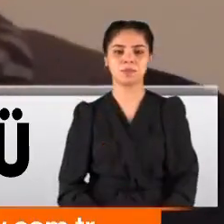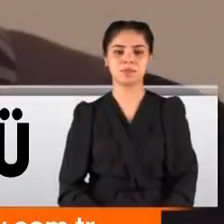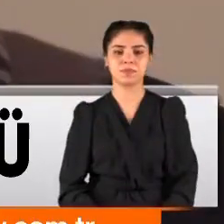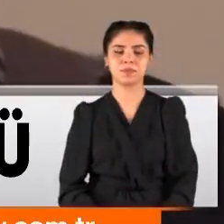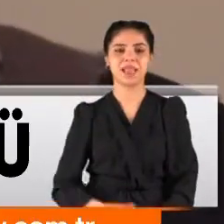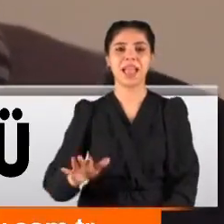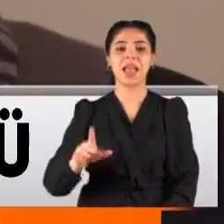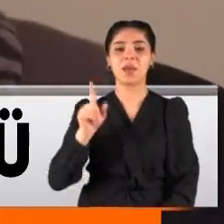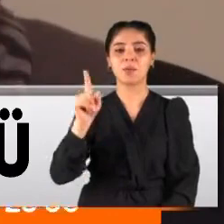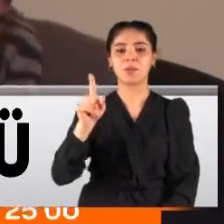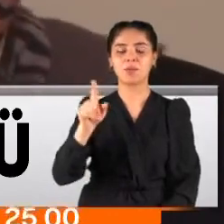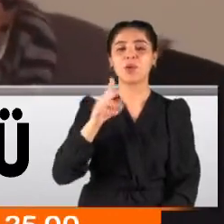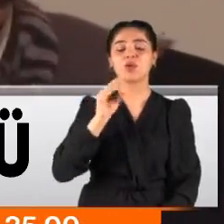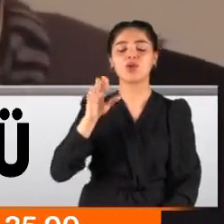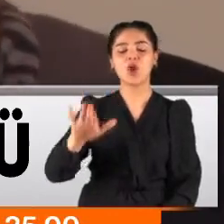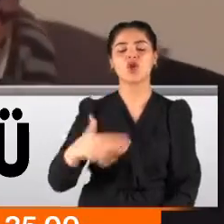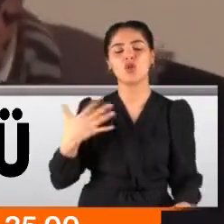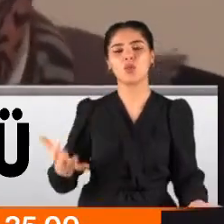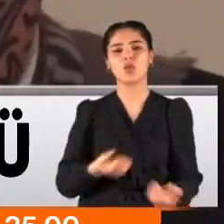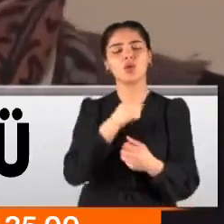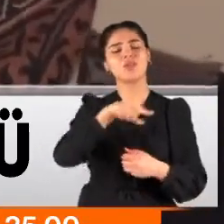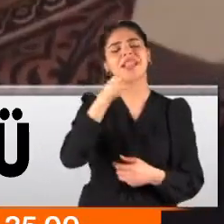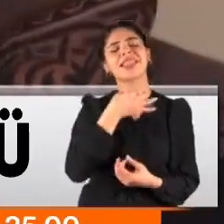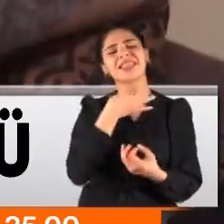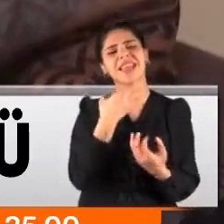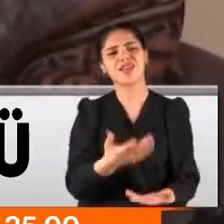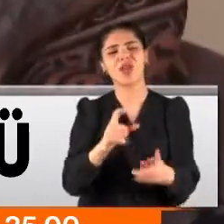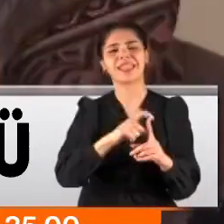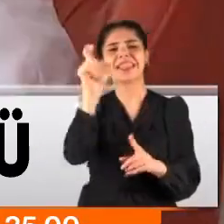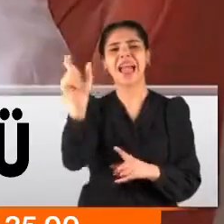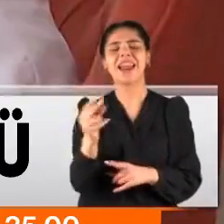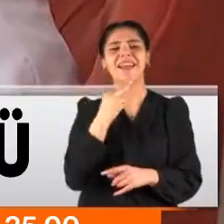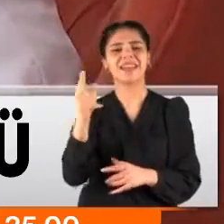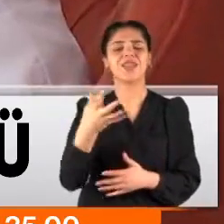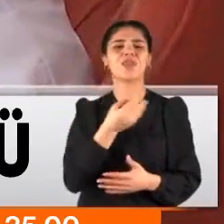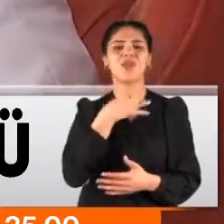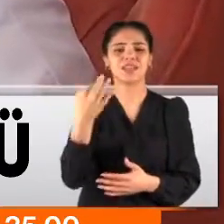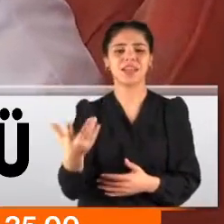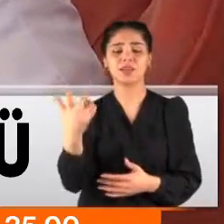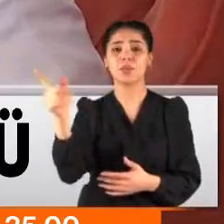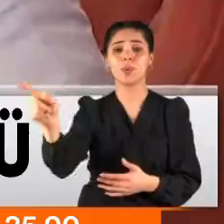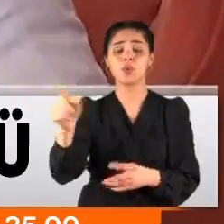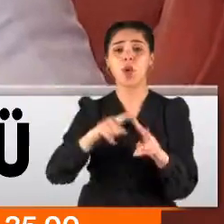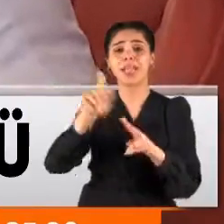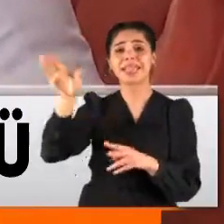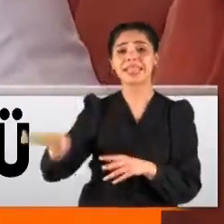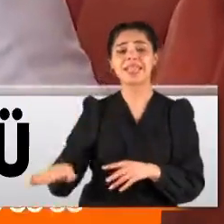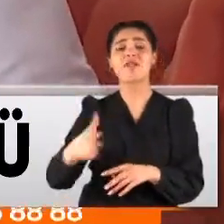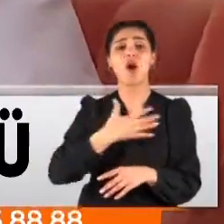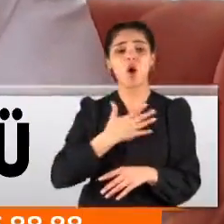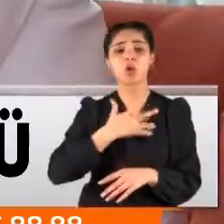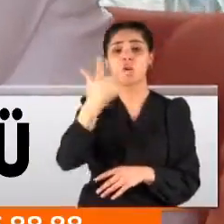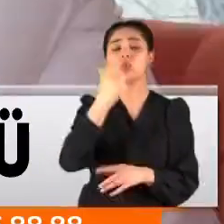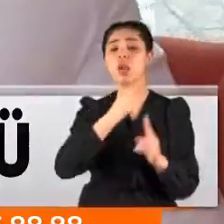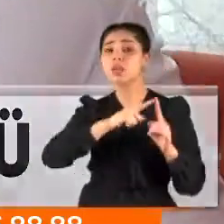Hanım sayesinde çocuğum kurtuldu. Size de minnettarım, Derya Hanım'a da minnettarım. Dile kolay, Neva'nın öksürük krizleri tam 3